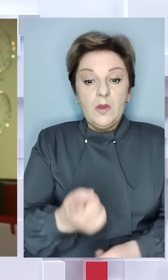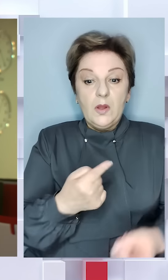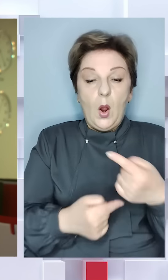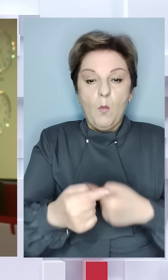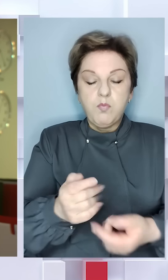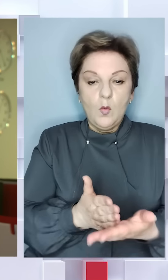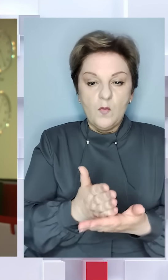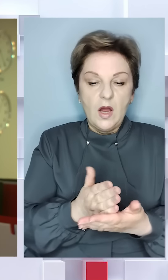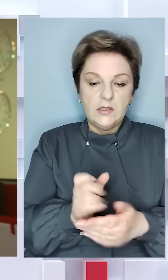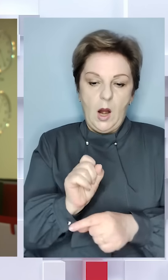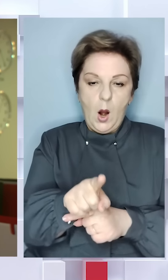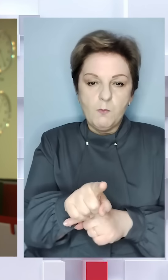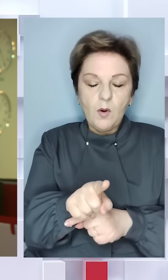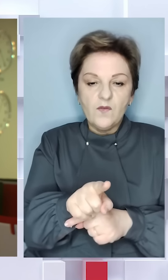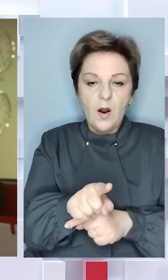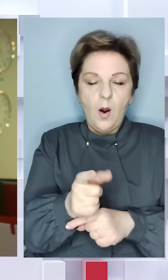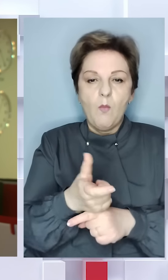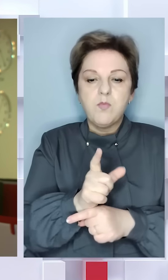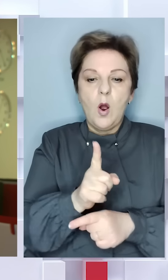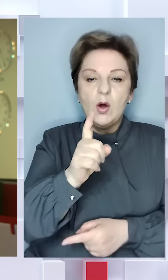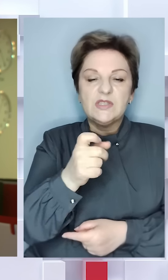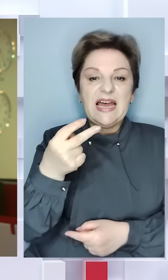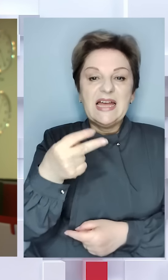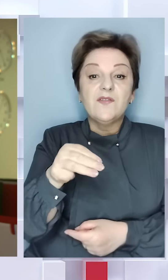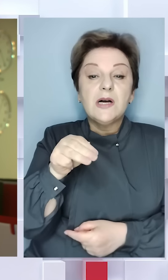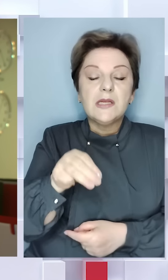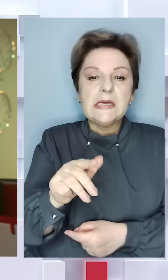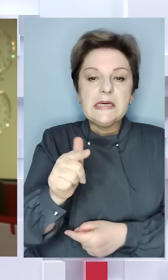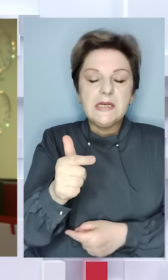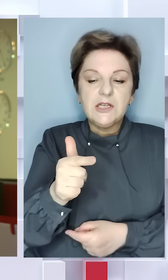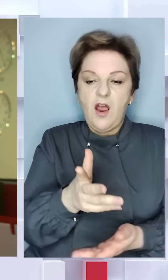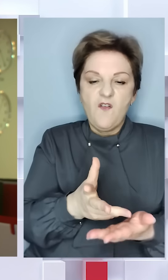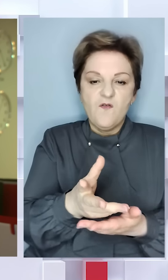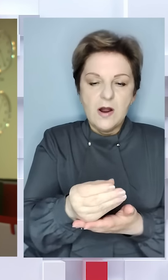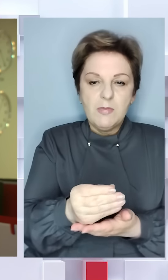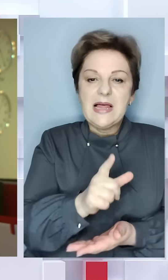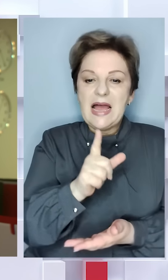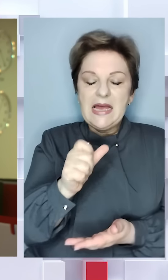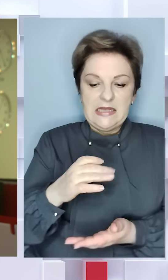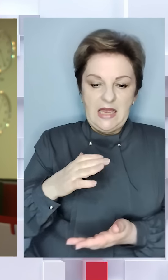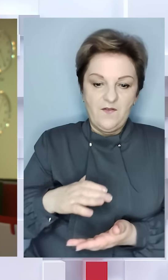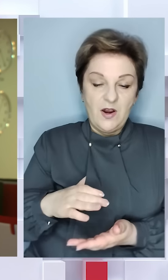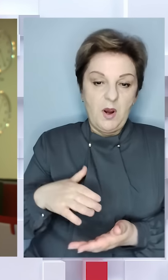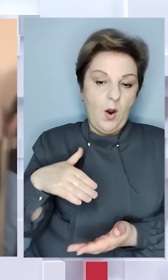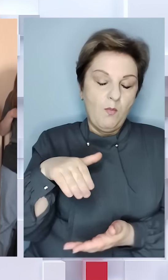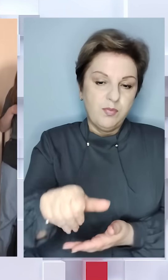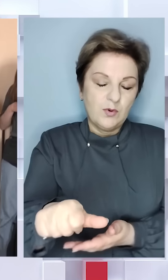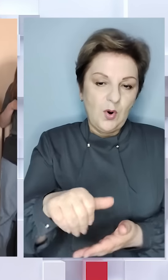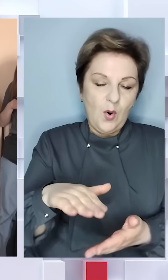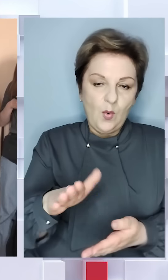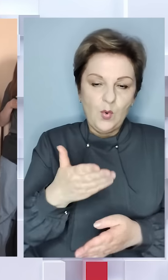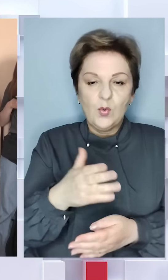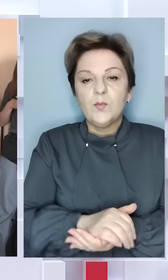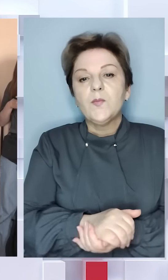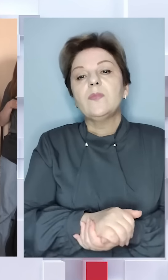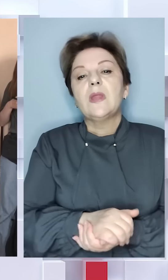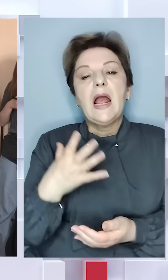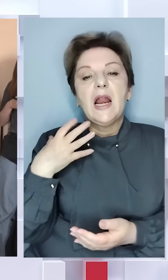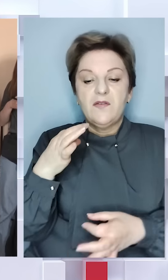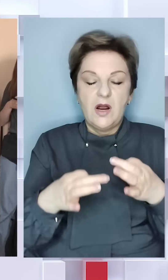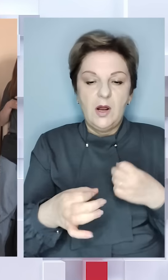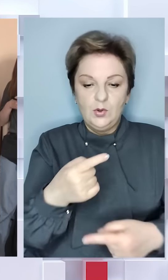Повернули посаду і призначили понад 120 тисяч гривень виплат за вимушений прогул. Львівський апеляційний